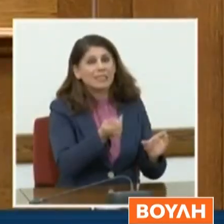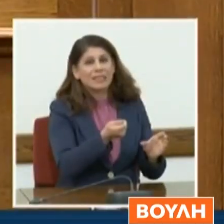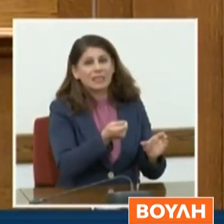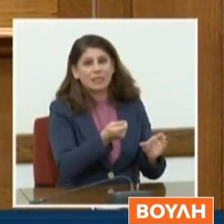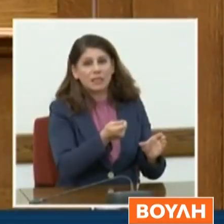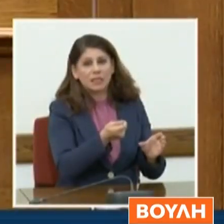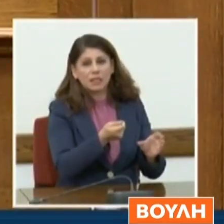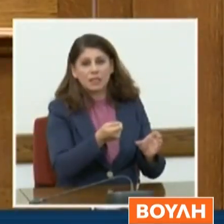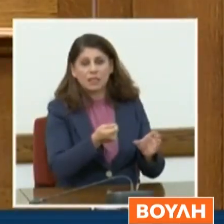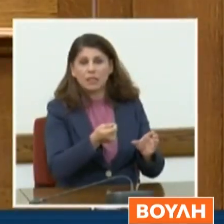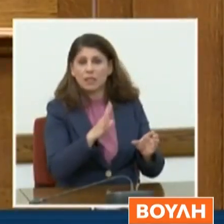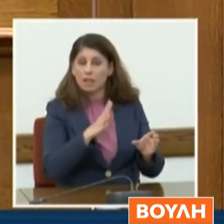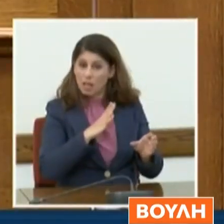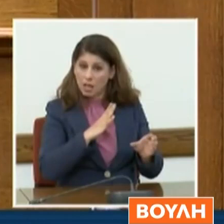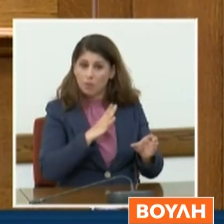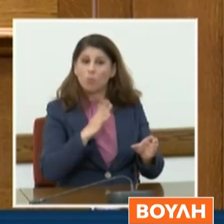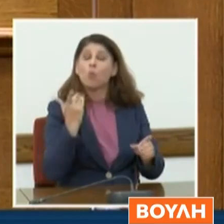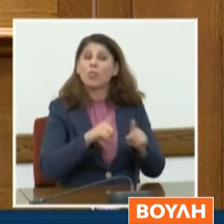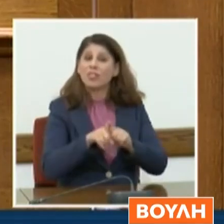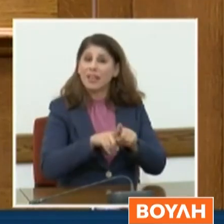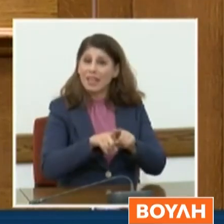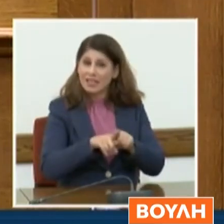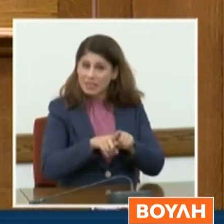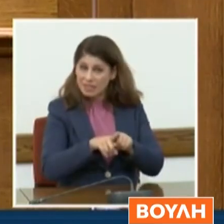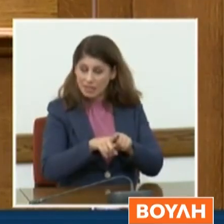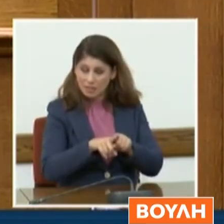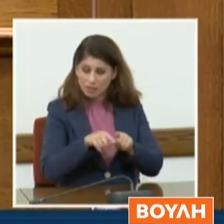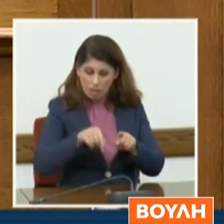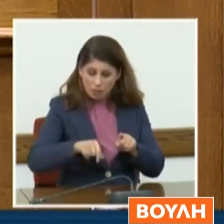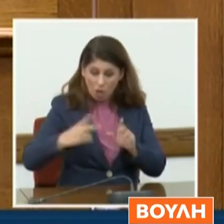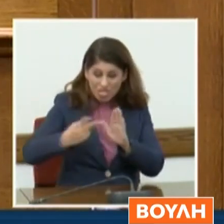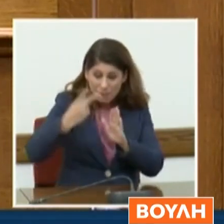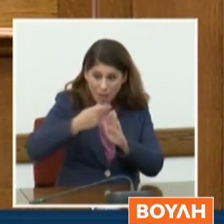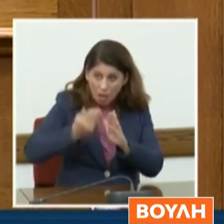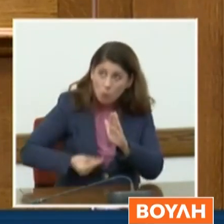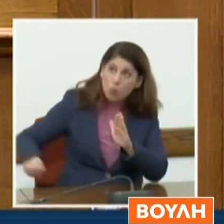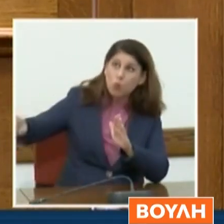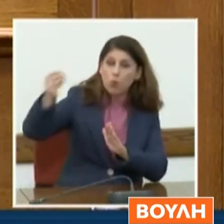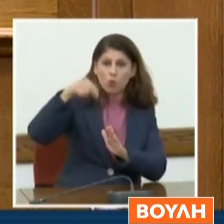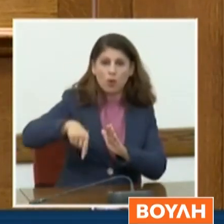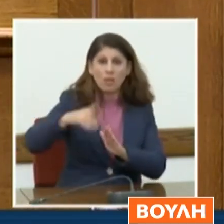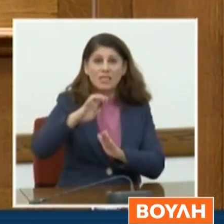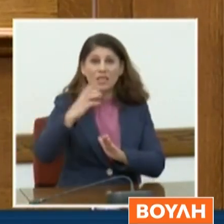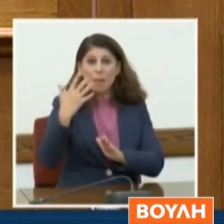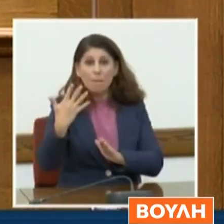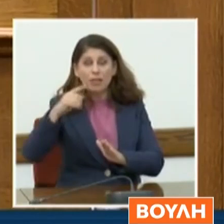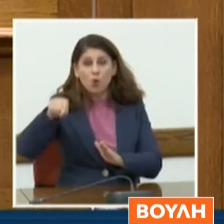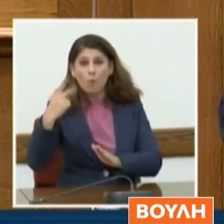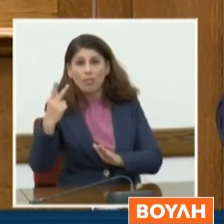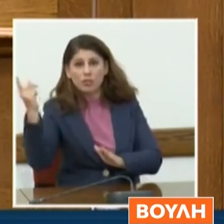στην Ελλάδα που δεν αποδίδεται στον COVID είναι υπερδιπλάσια στην Ελλάδα από τον ευρωπαϊκό μεσόωρο. 45,2% στην